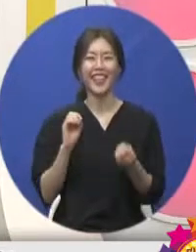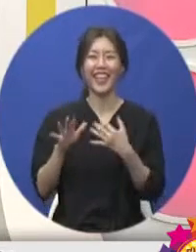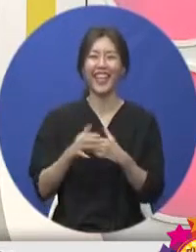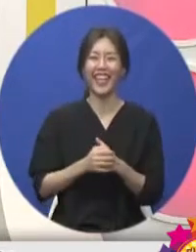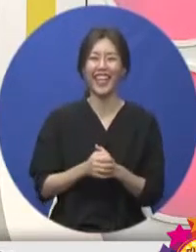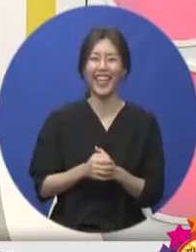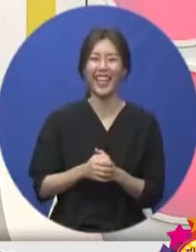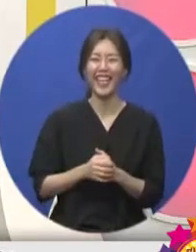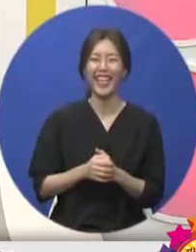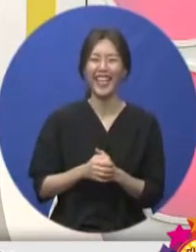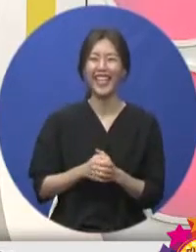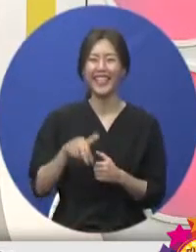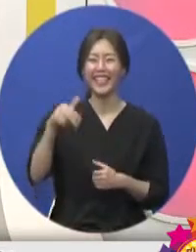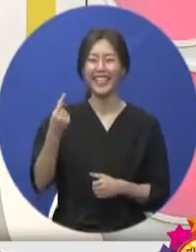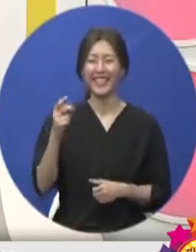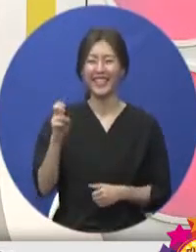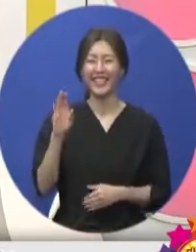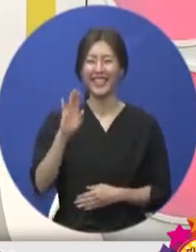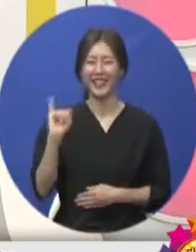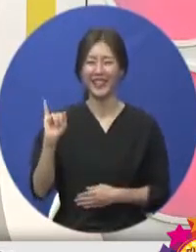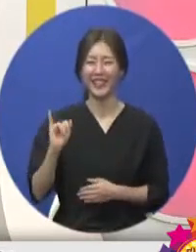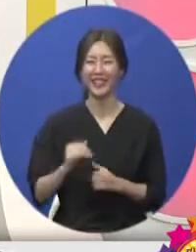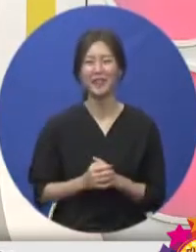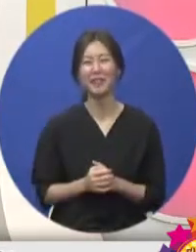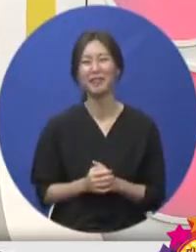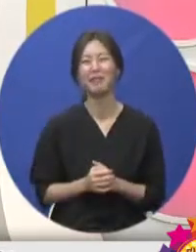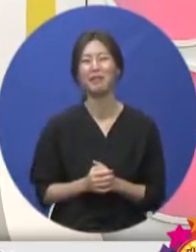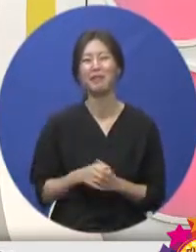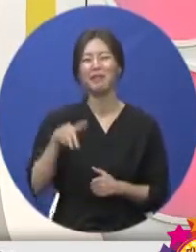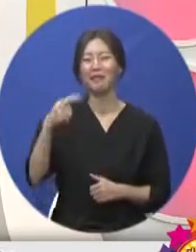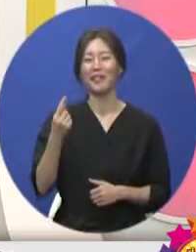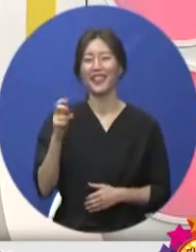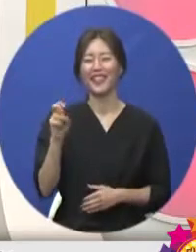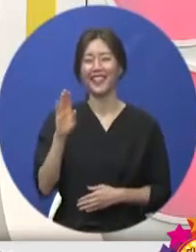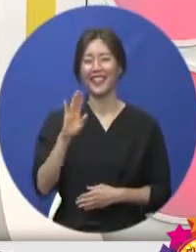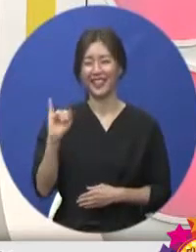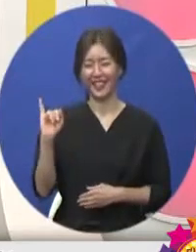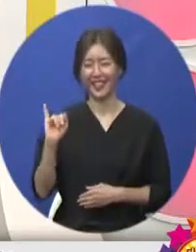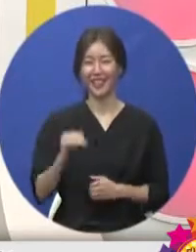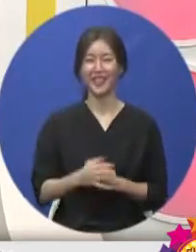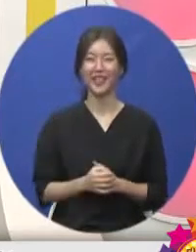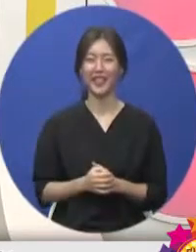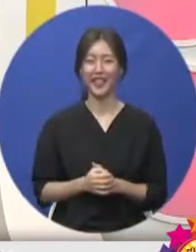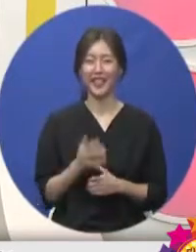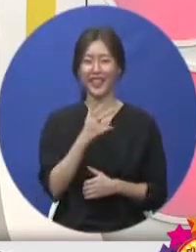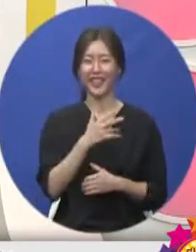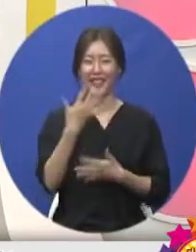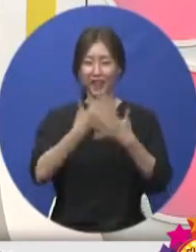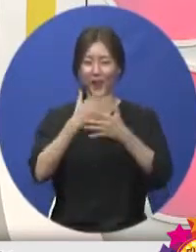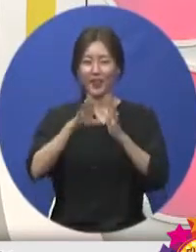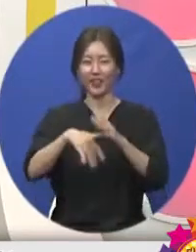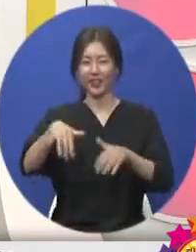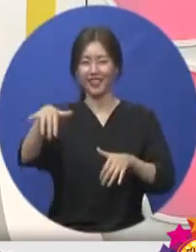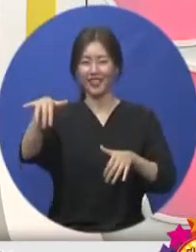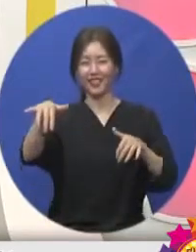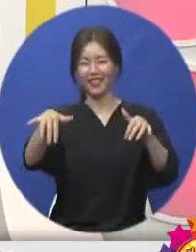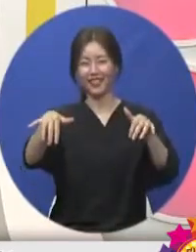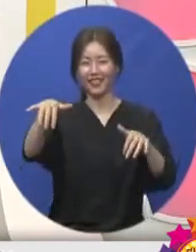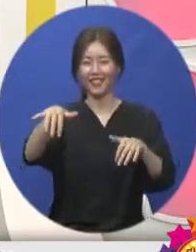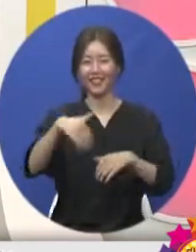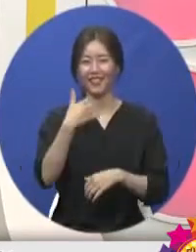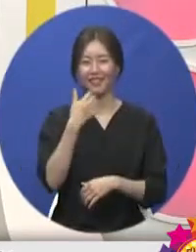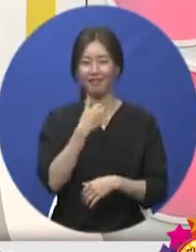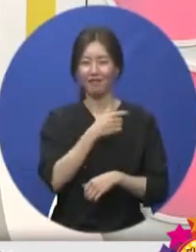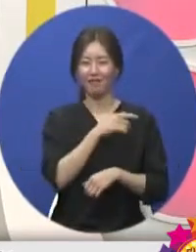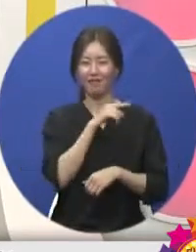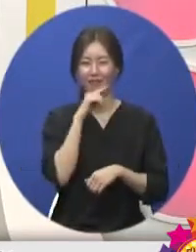뭐 뭐예요? 좀비 그러시잖아. 좀비 아. 좀비 딱 좀비. 아 영화에서 그 맞아요. 이렇게. 좀비. 예 죽고 아니 이렇게 좀비로